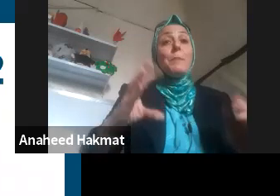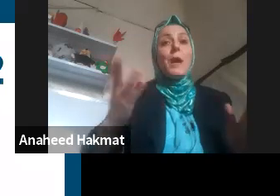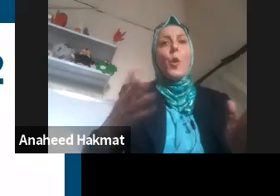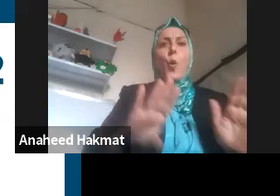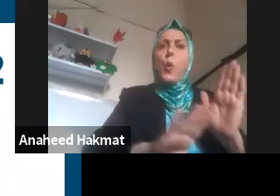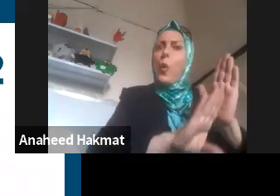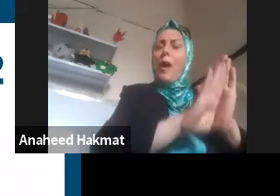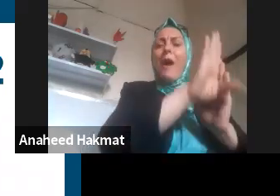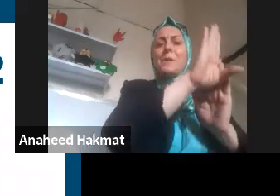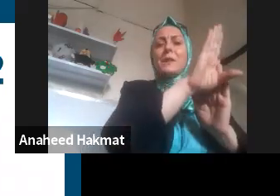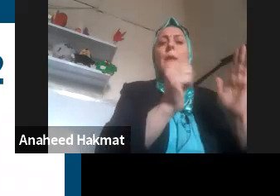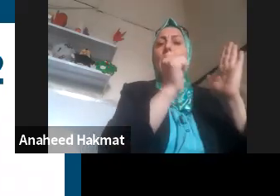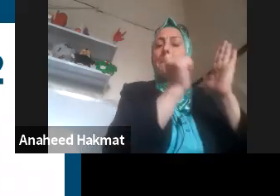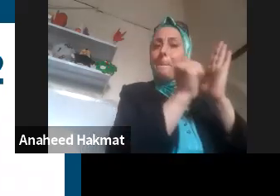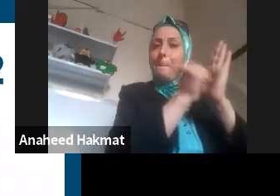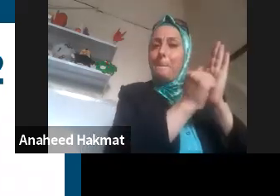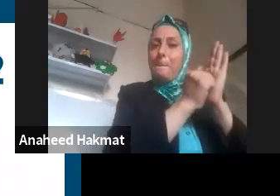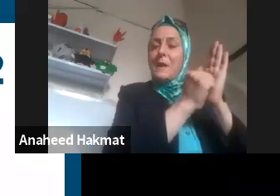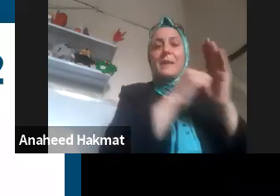كان بالبيت أو على الطريق.